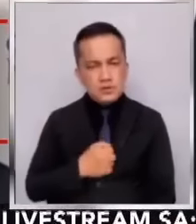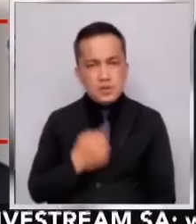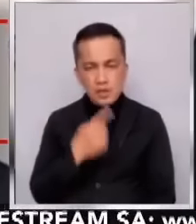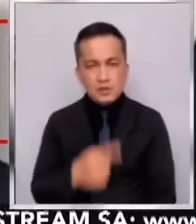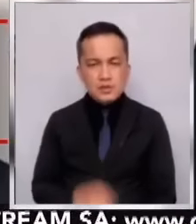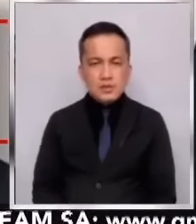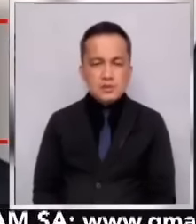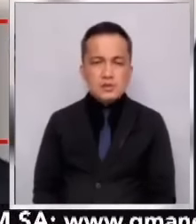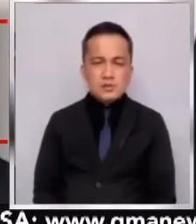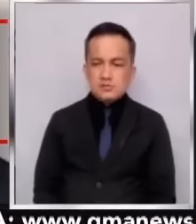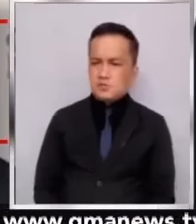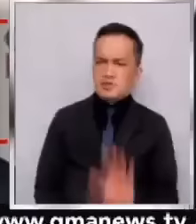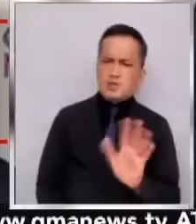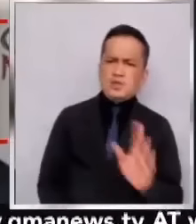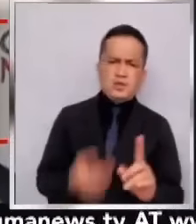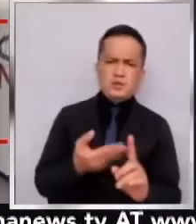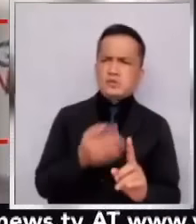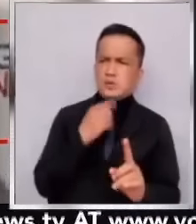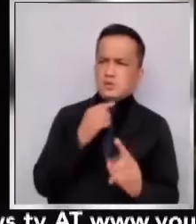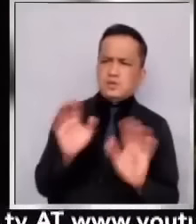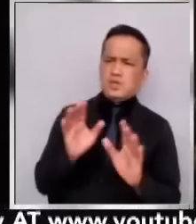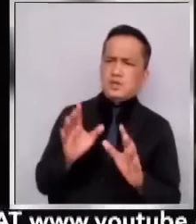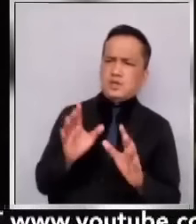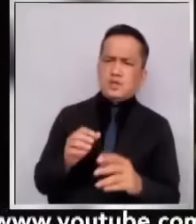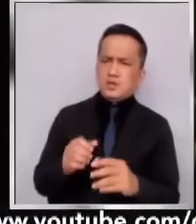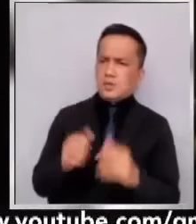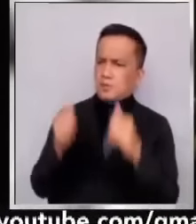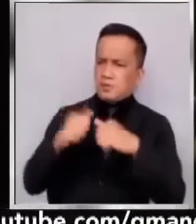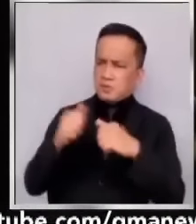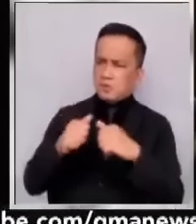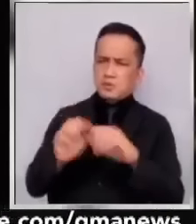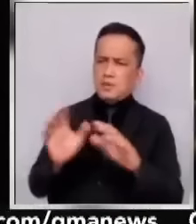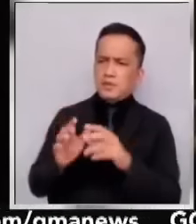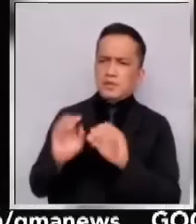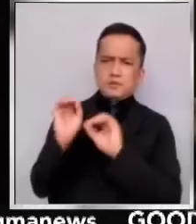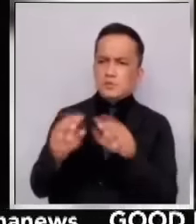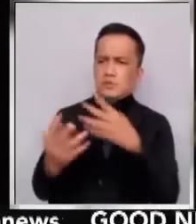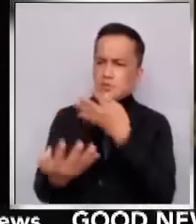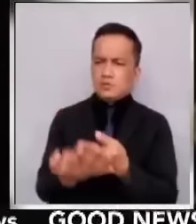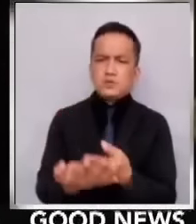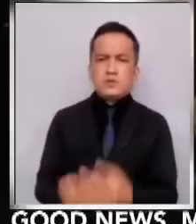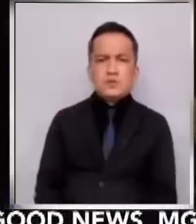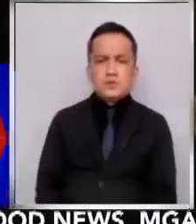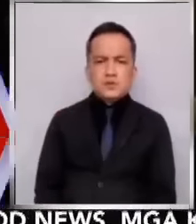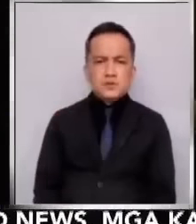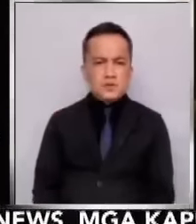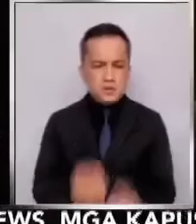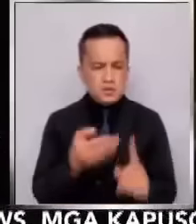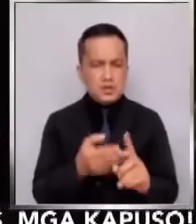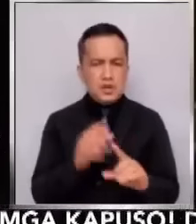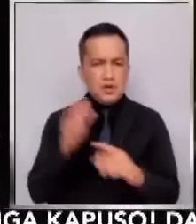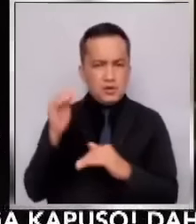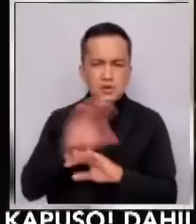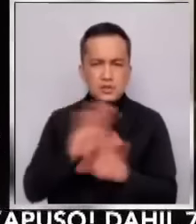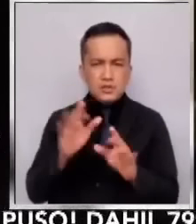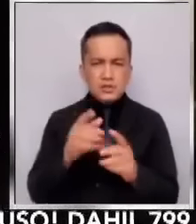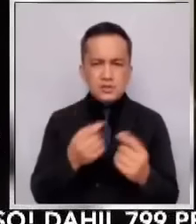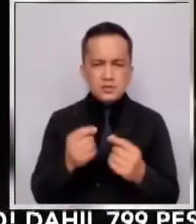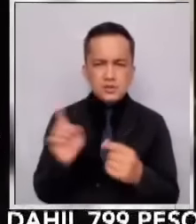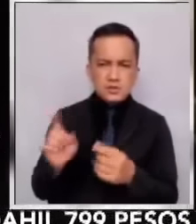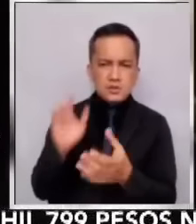kausap yan. Hindi pwedeng areglo. Dapat makulong. Sana huwag niyang gawin sa iba pang babae yung gano'n kasi may asawa at anak po